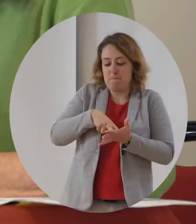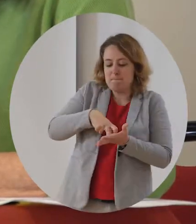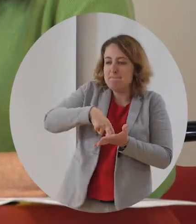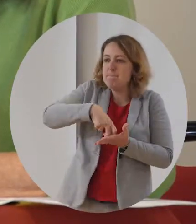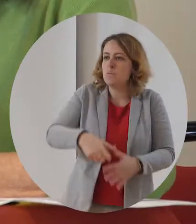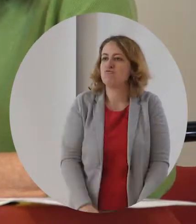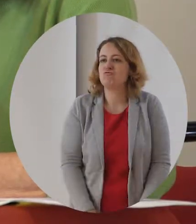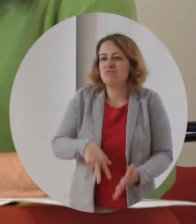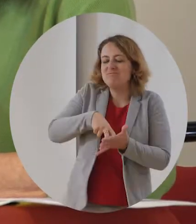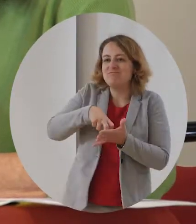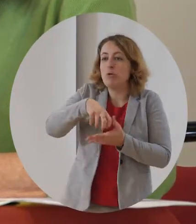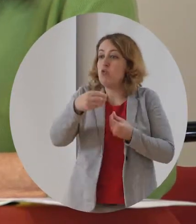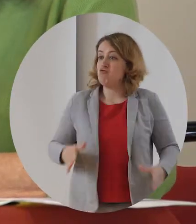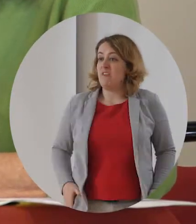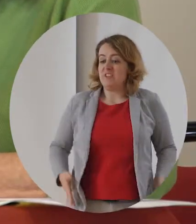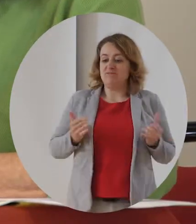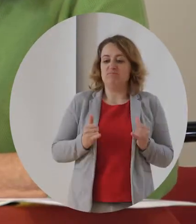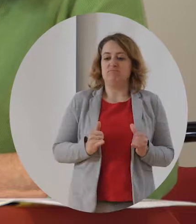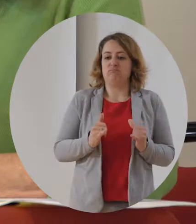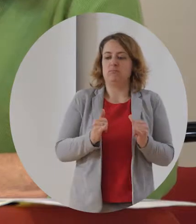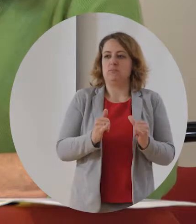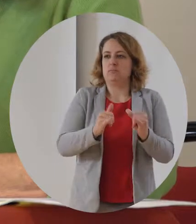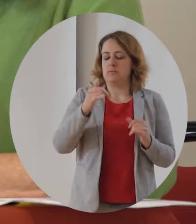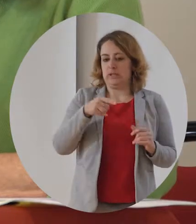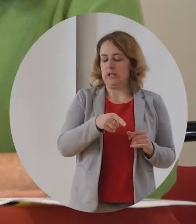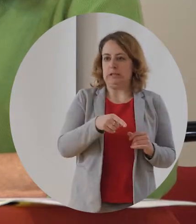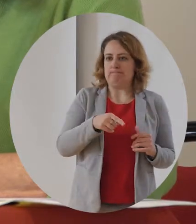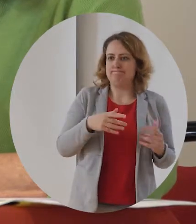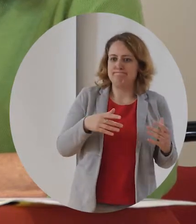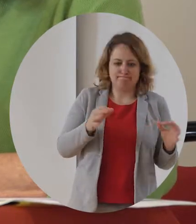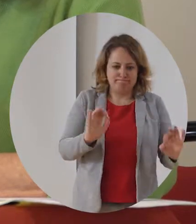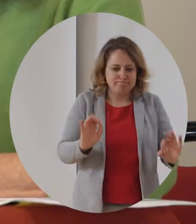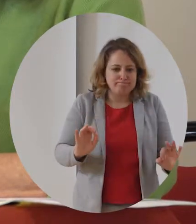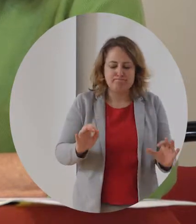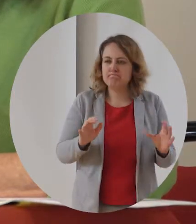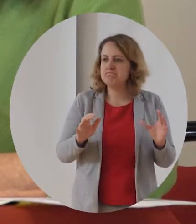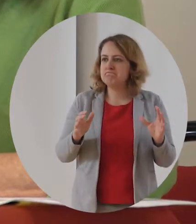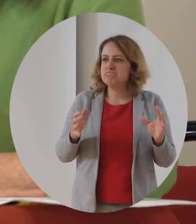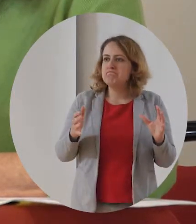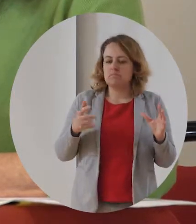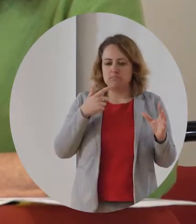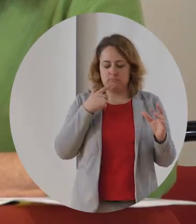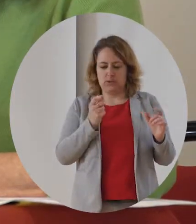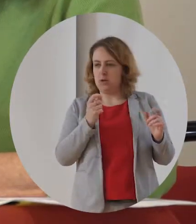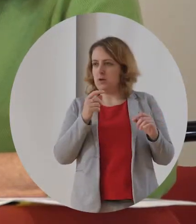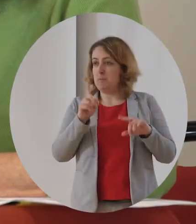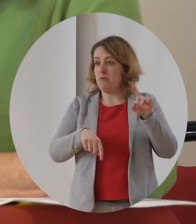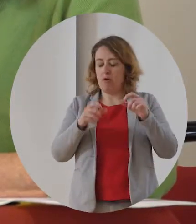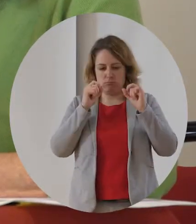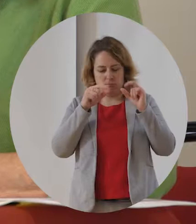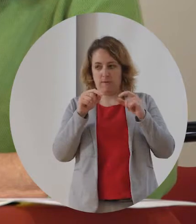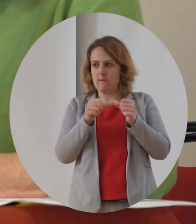le déplacement tout simplement sur les fesses qu'ils font des fois de façon étonnante sur le